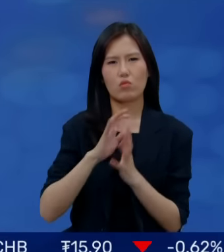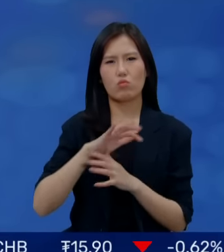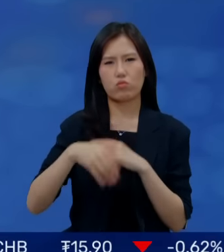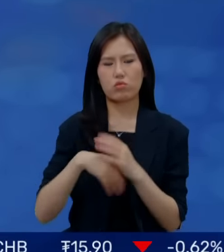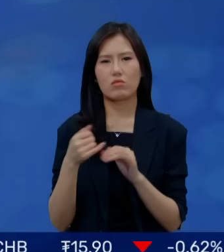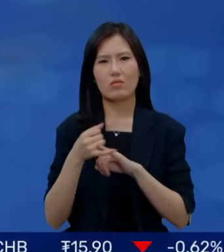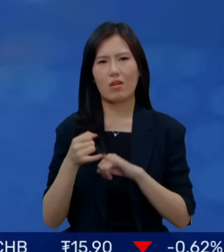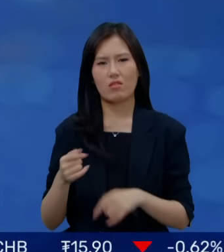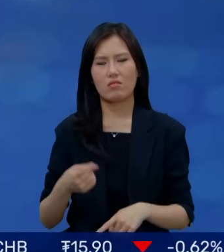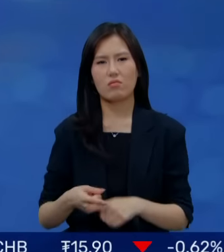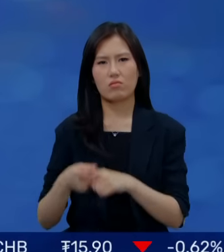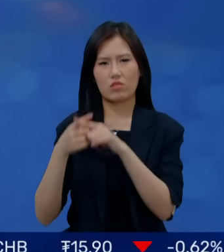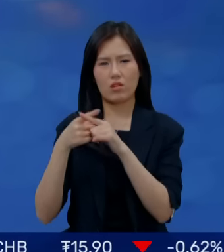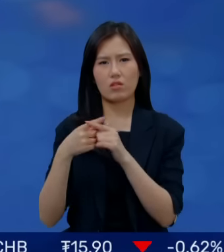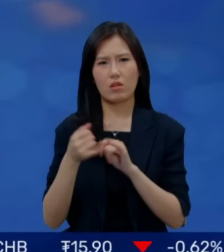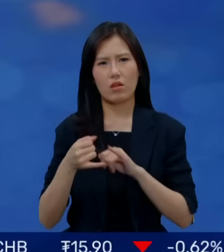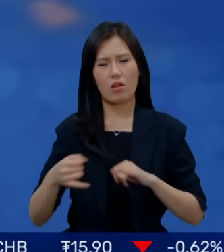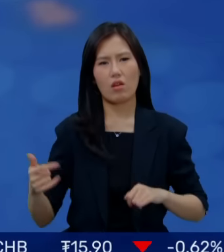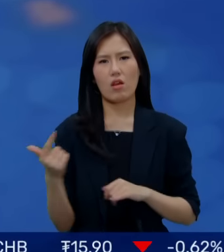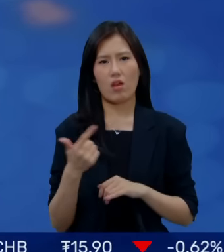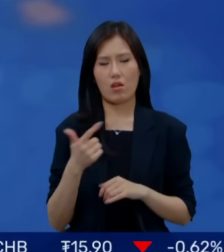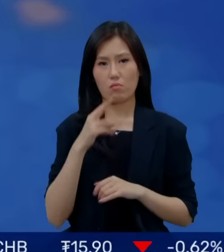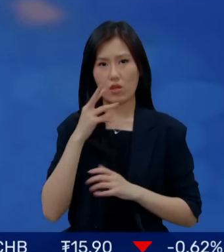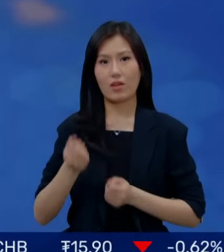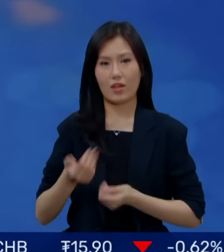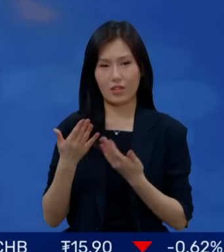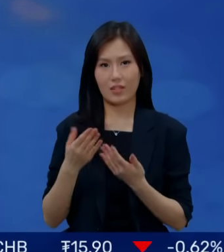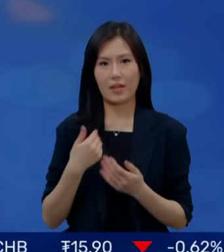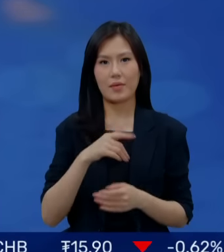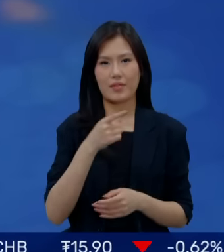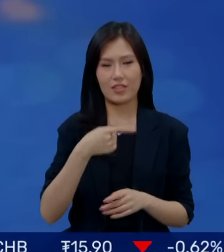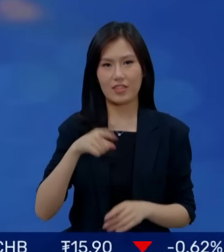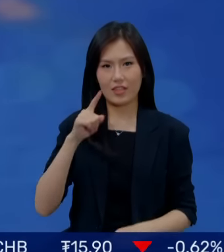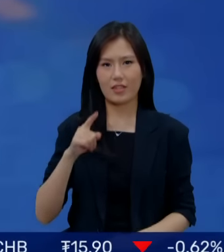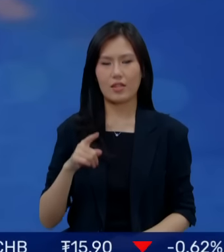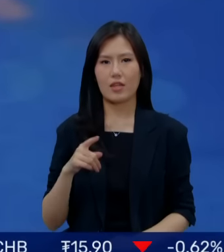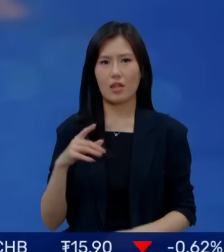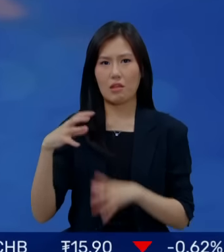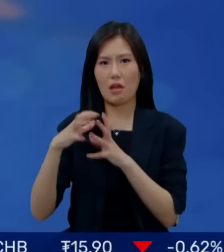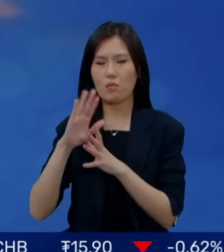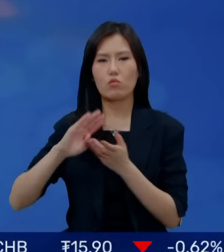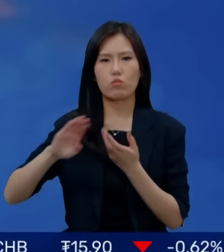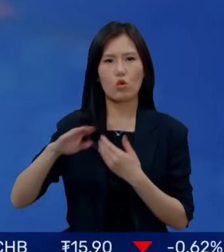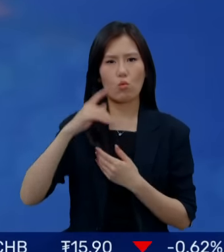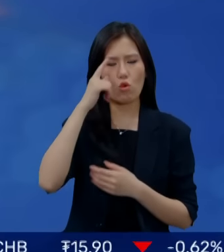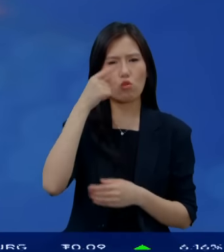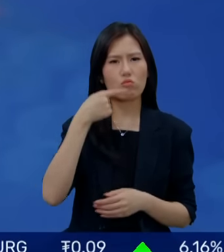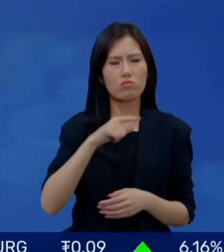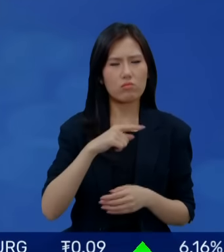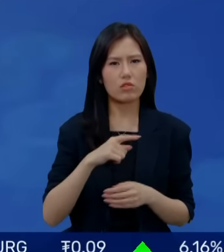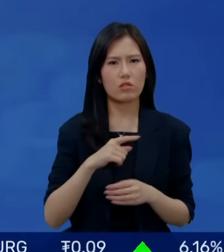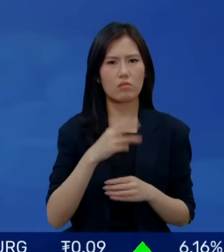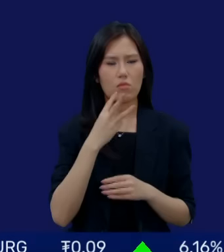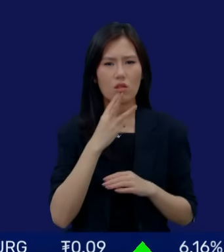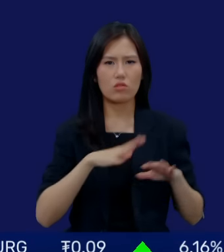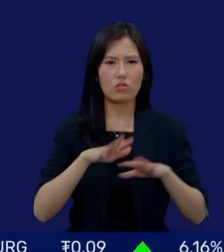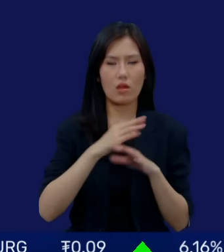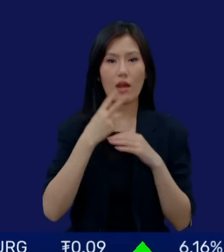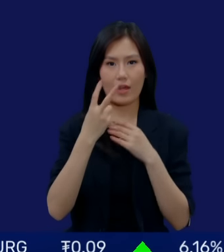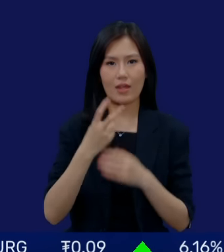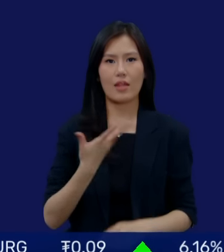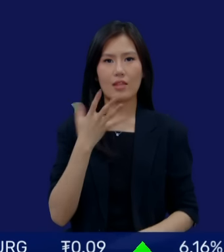бол нэмэгдсээр байгаа гэдэг ийм үр дүн гарсан байгаа юм. За эхлээд дэлхийд дахнд мэдээллийг хүргэхээс өмнө Монголд яг нөхцөл байдал ямар байгаа талаар мэдээллийг харцгаая. За сүүлийн